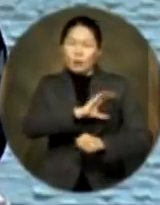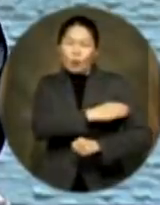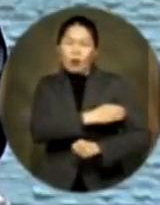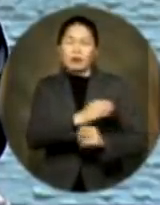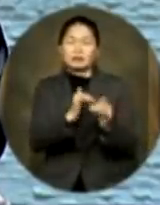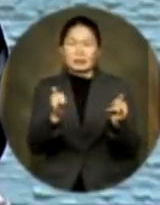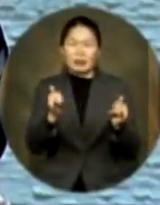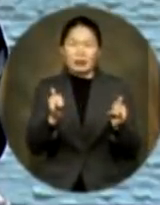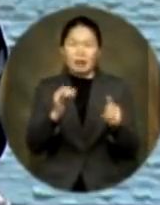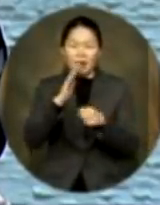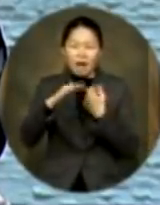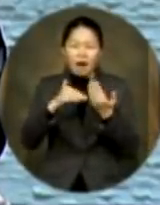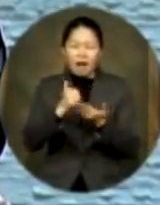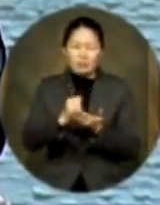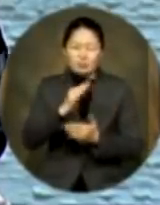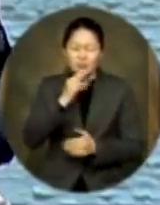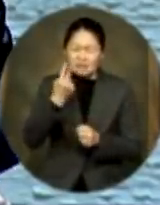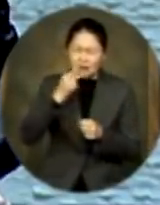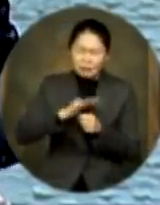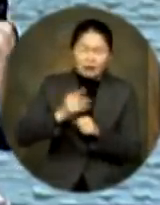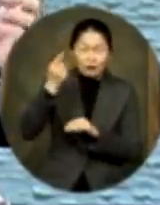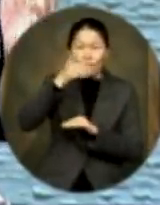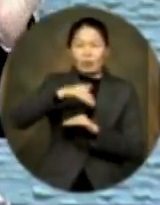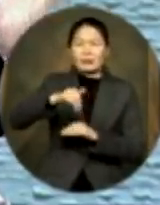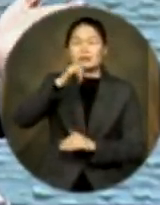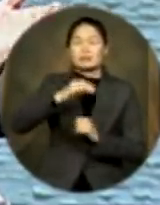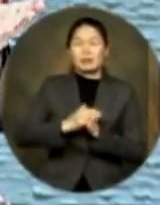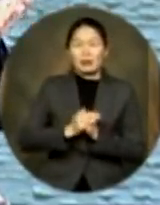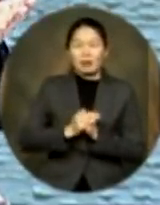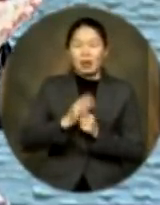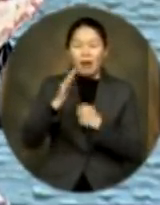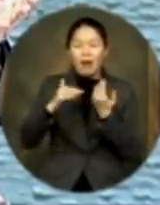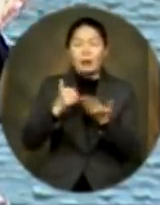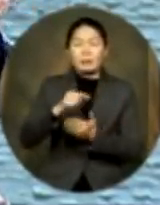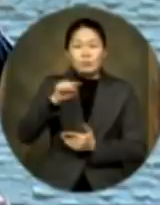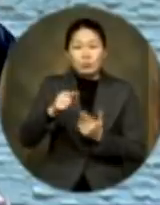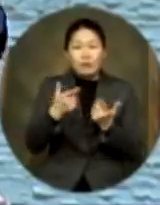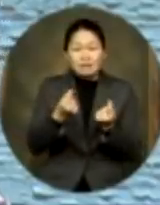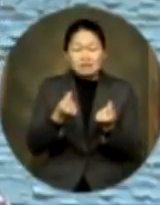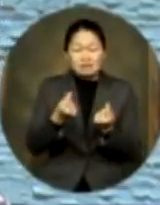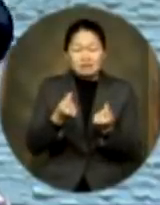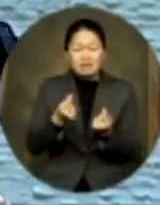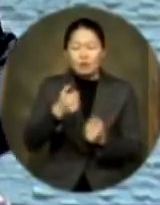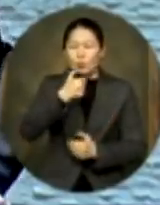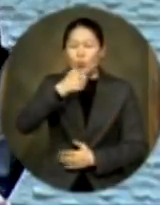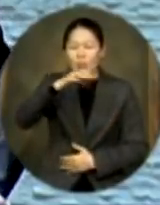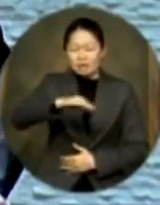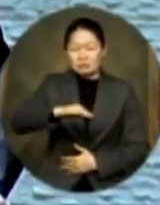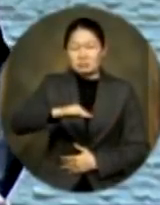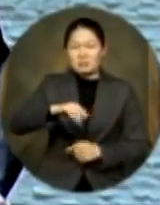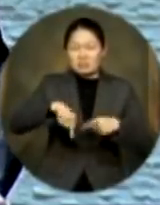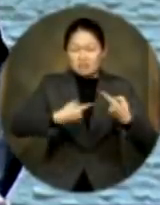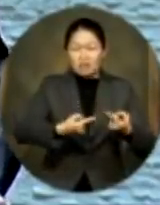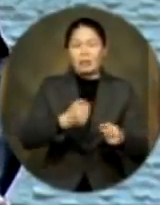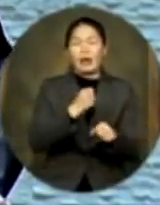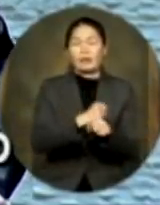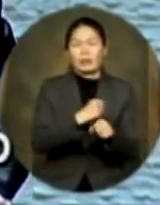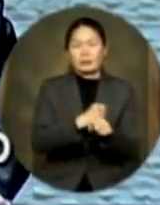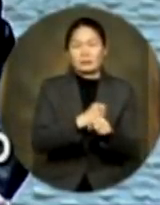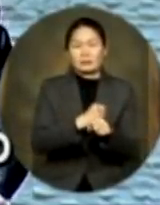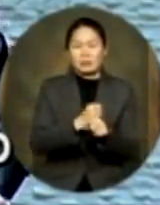지가 맡긴 하나님의 섭리적 하나님께서 이제 너를 그렇게 로마로 들어가게 할 것이라